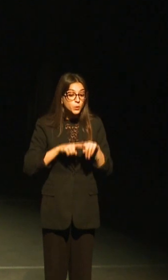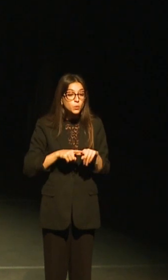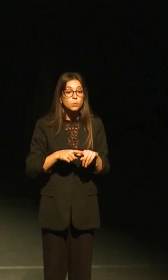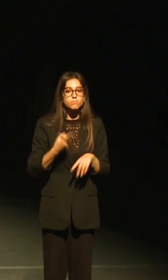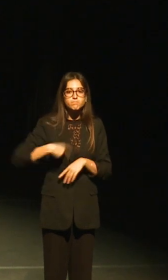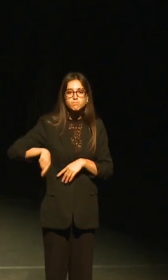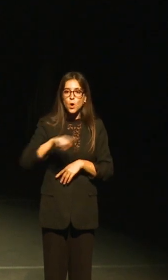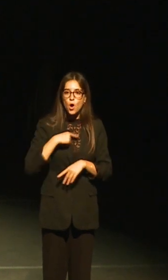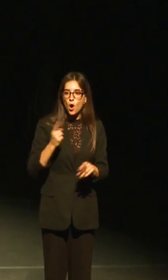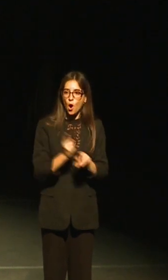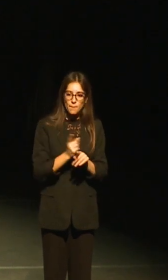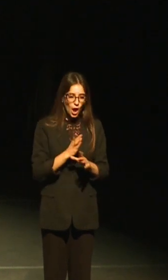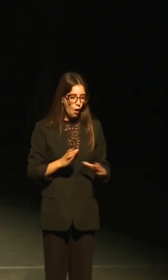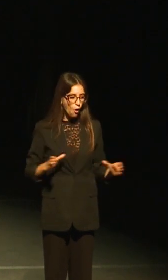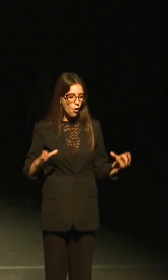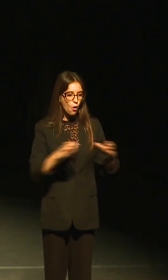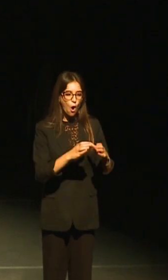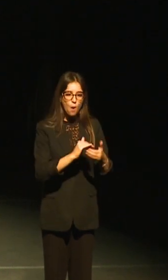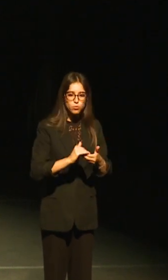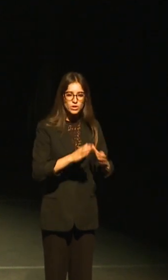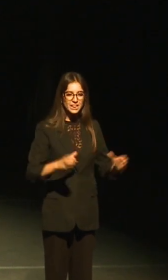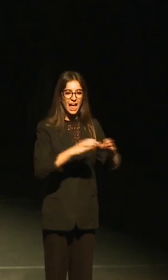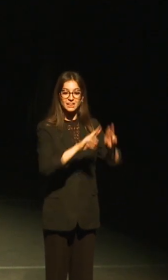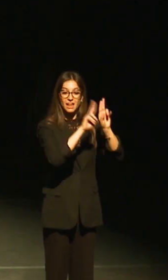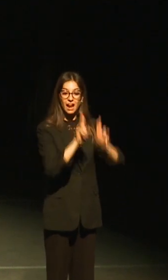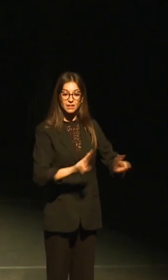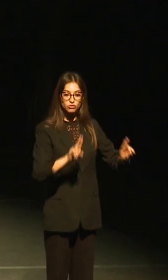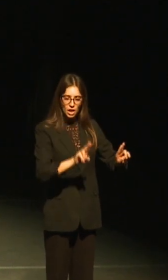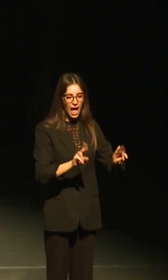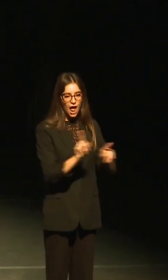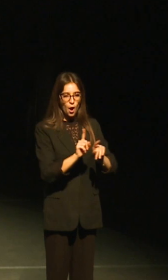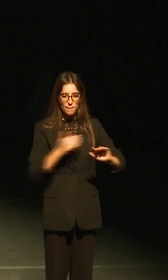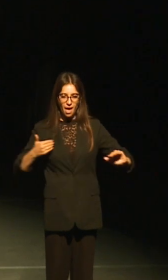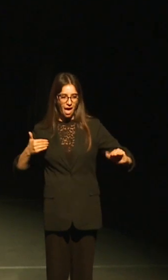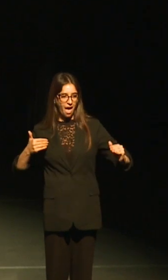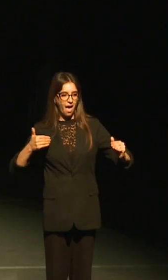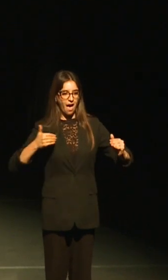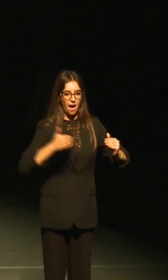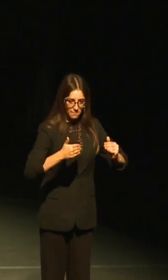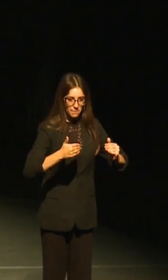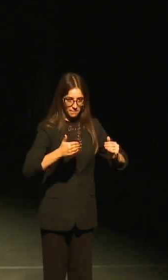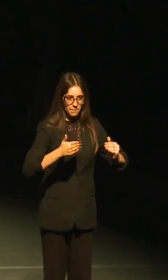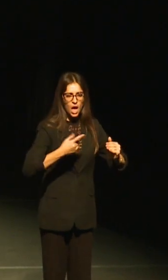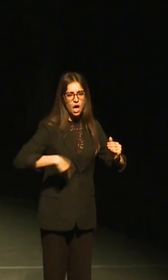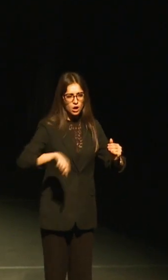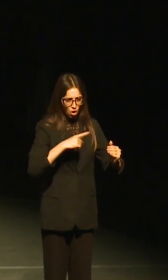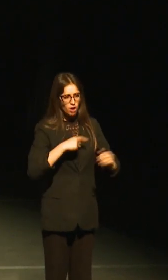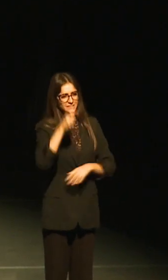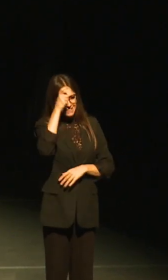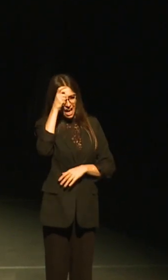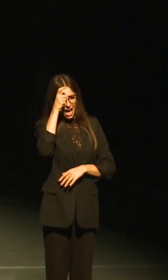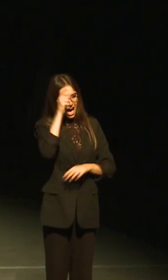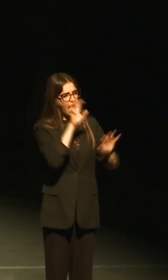con tutta la comunità internazionale con la quale noi Normalmente ci confrontiamo i Paesi con i quali che noi riteniamo amici